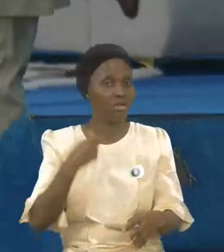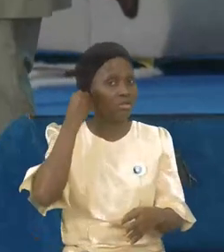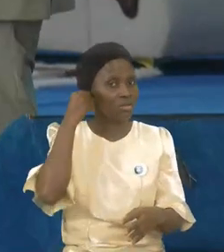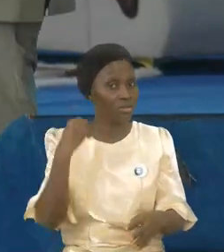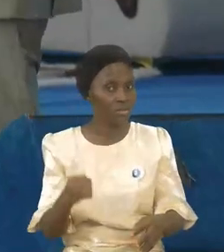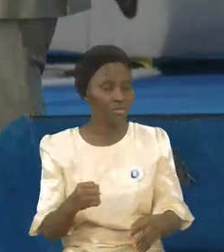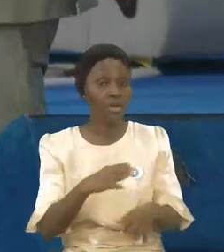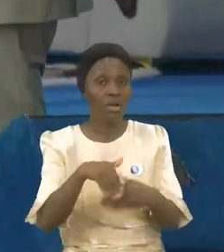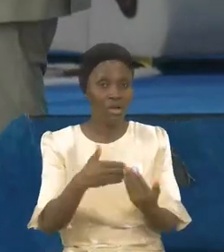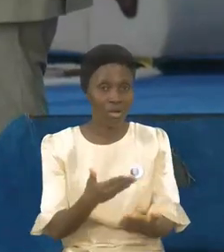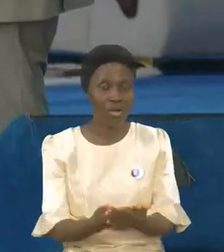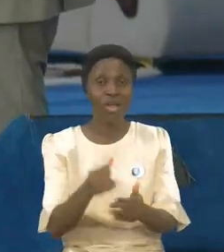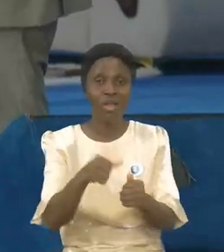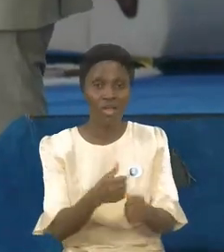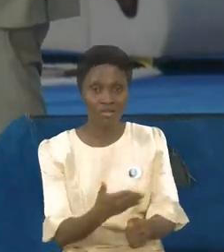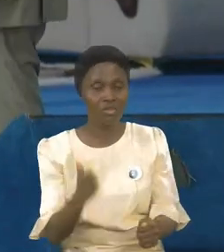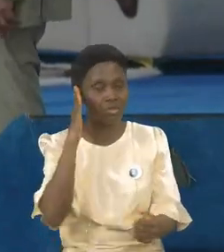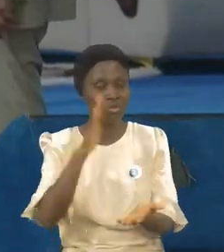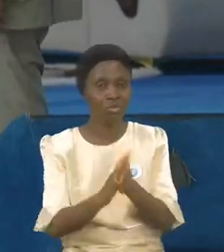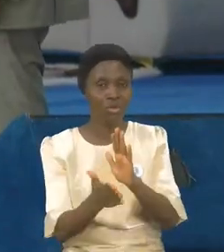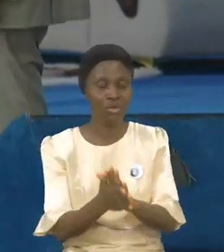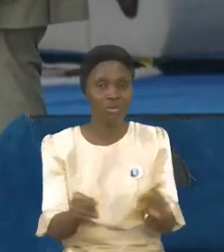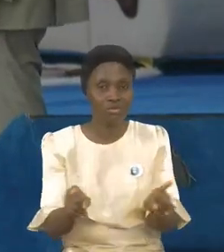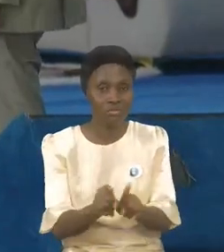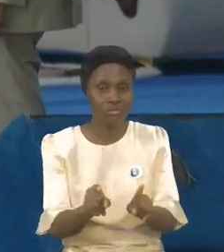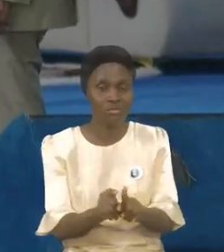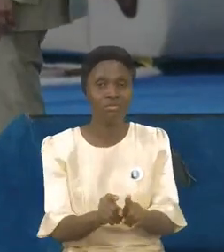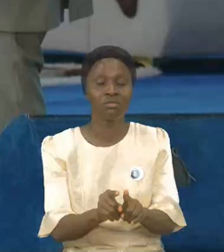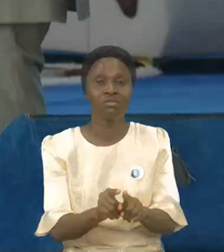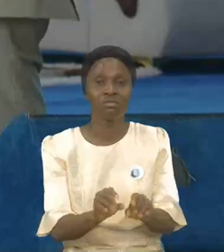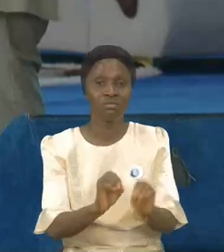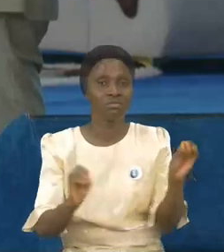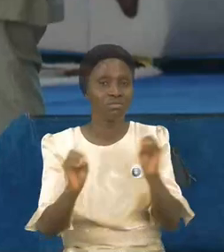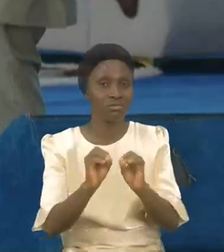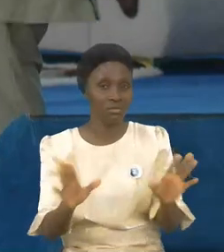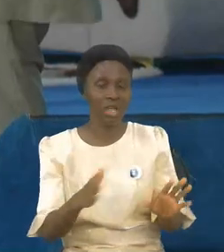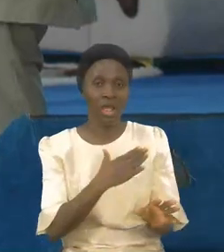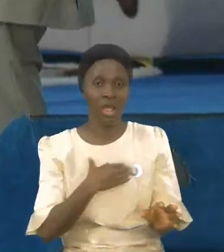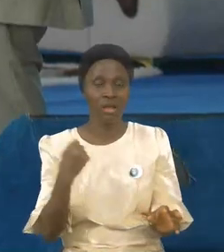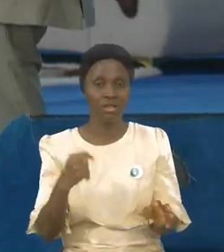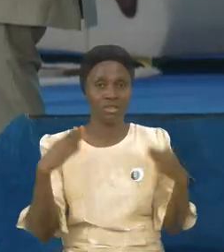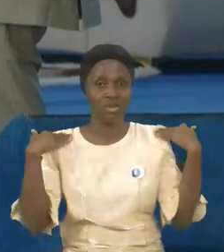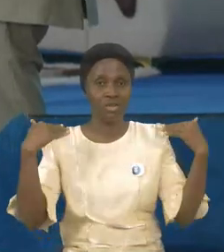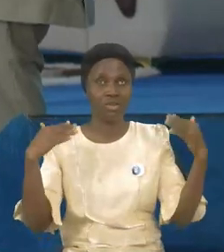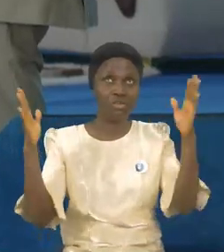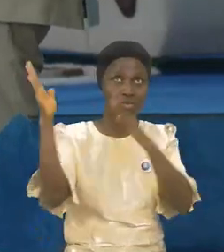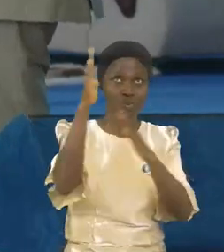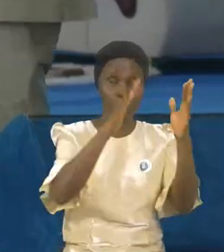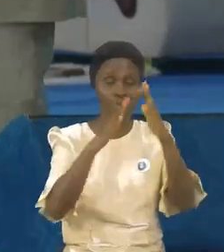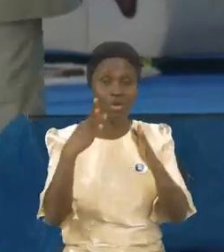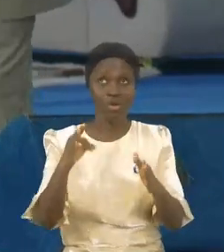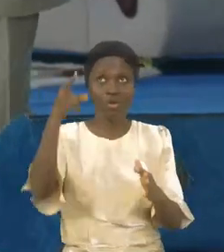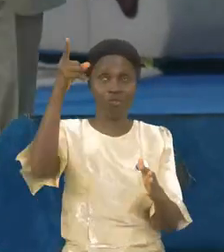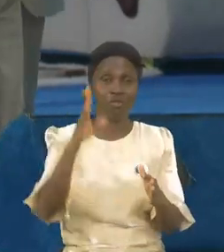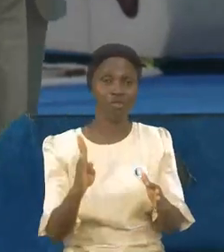rendre ces royaumes d'or, de cuivre, de mélange, de fer et